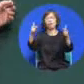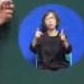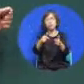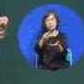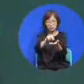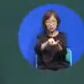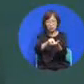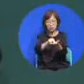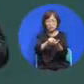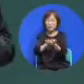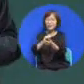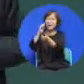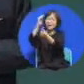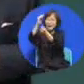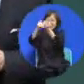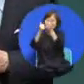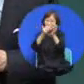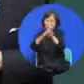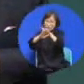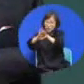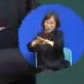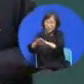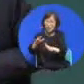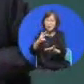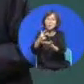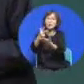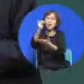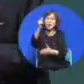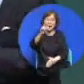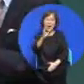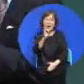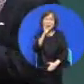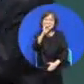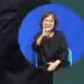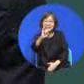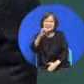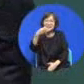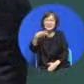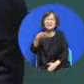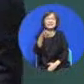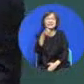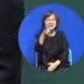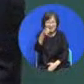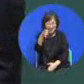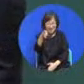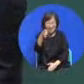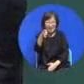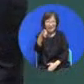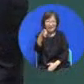problems are occurring in this world. The Lord will provide. 그뿐만이 아닙니다. Not only that.